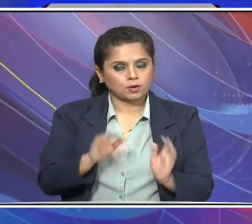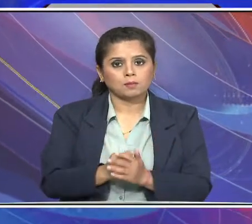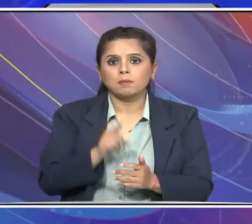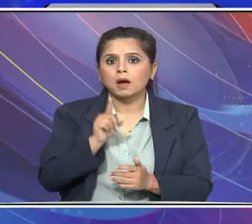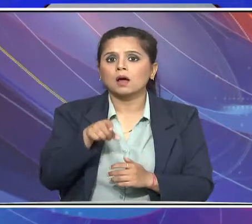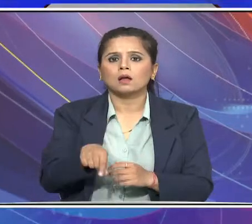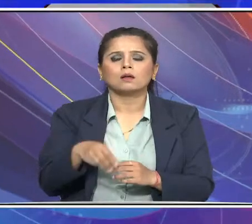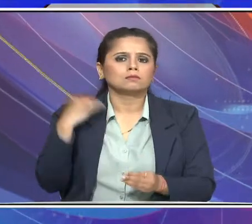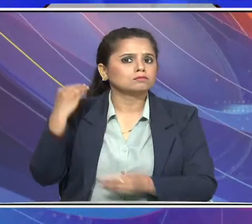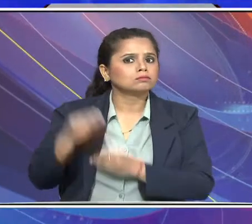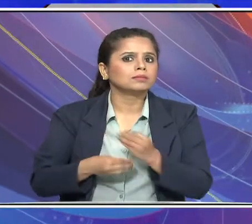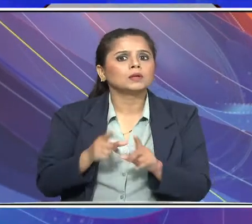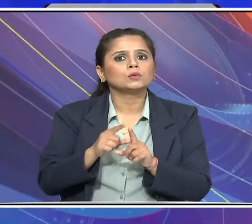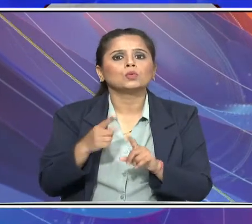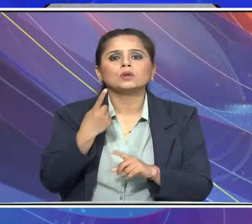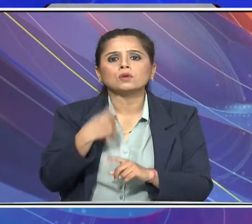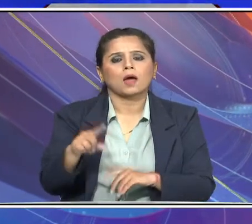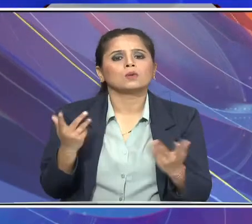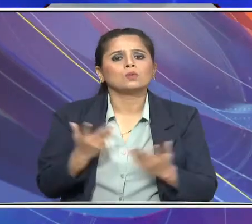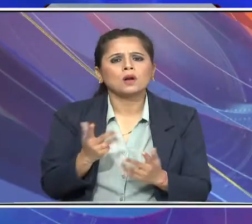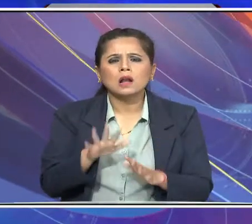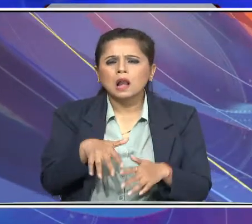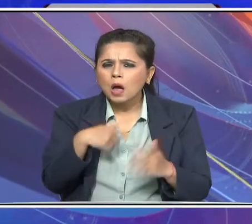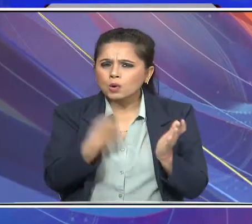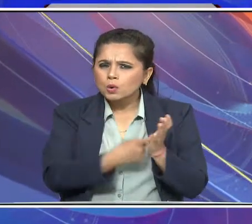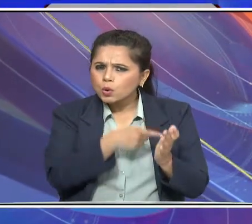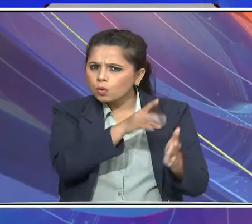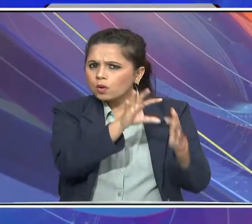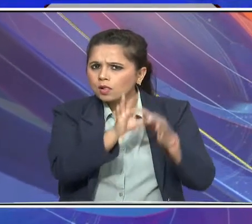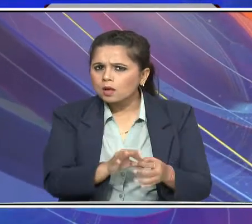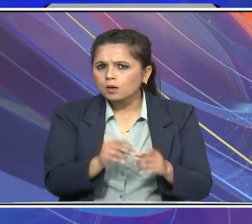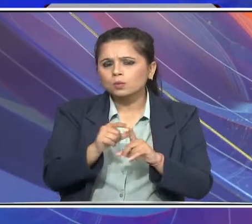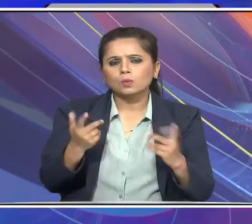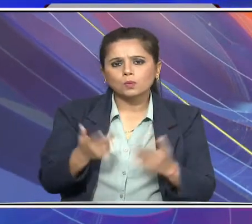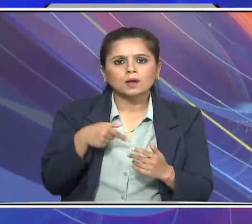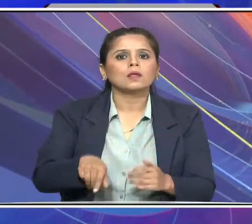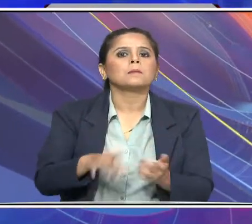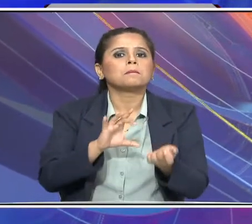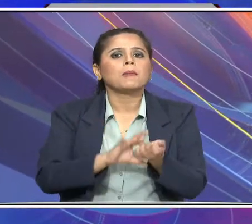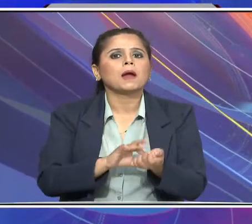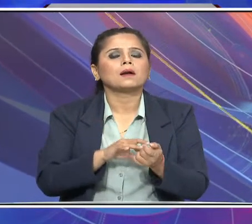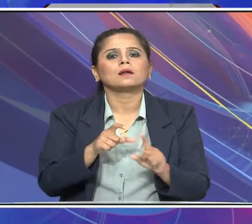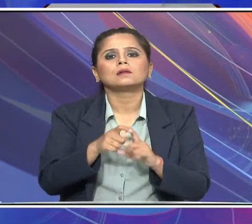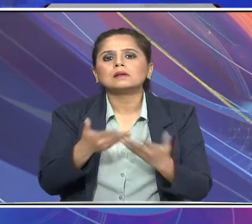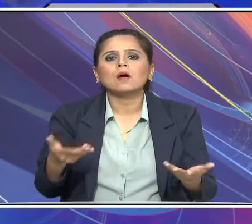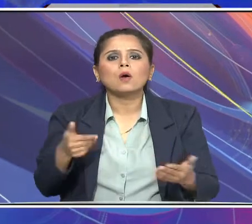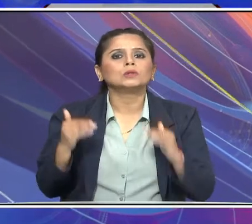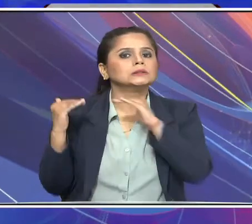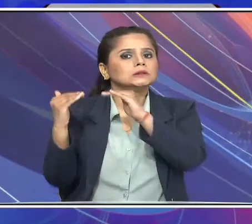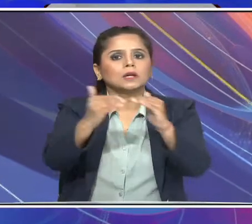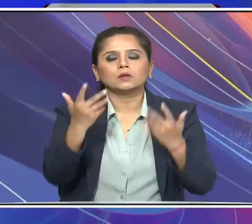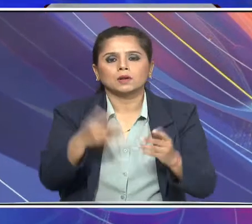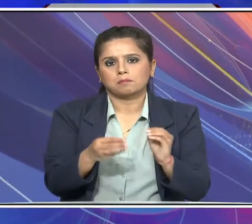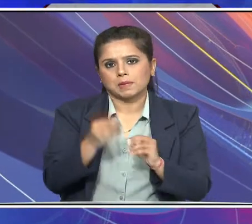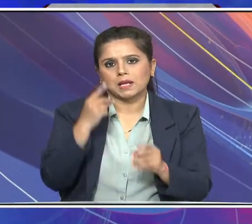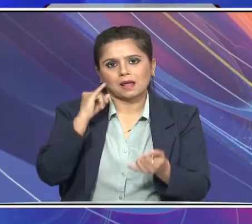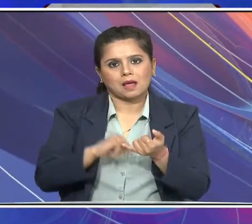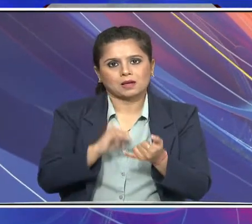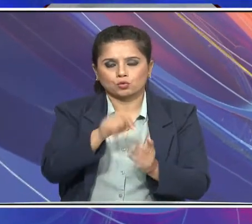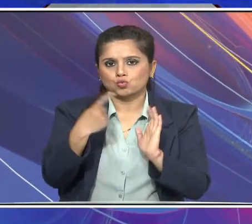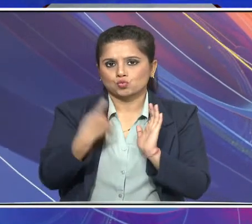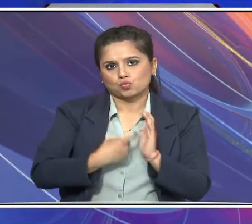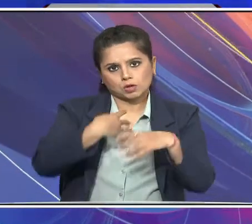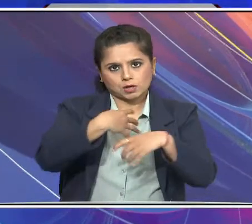हॉलिस्टिक अप्रोच से करना है तो कौन सा रेगुलेशन कैसे करना है मेडिकल डिवाइस का स्टैंडर्ड ते करना है तो बीएसपी उसमें अंदर आएगा